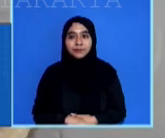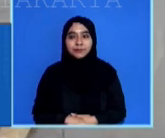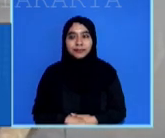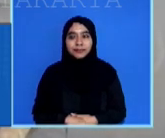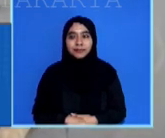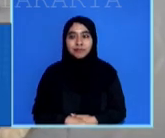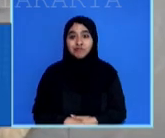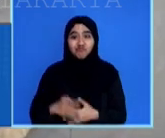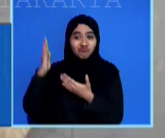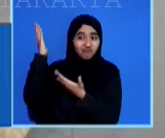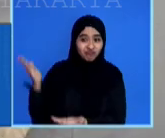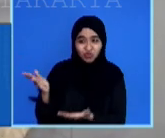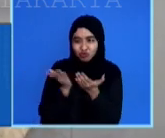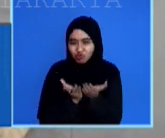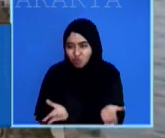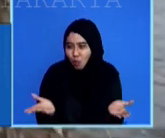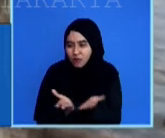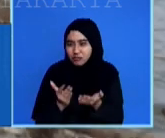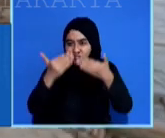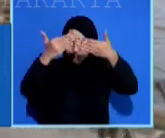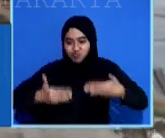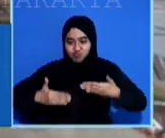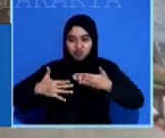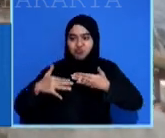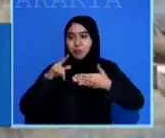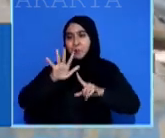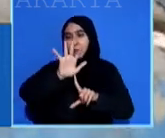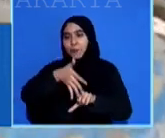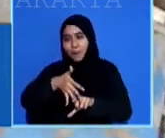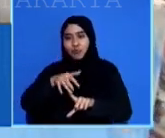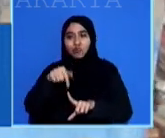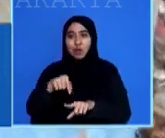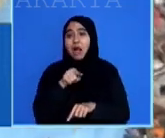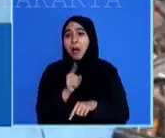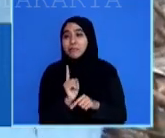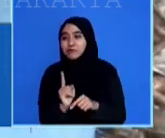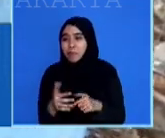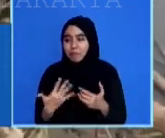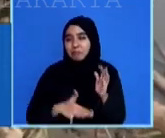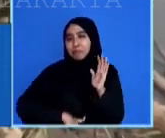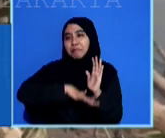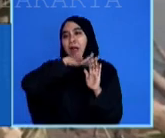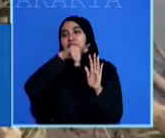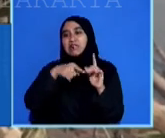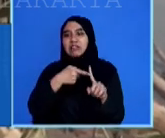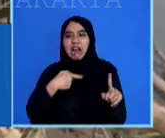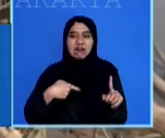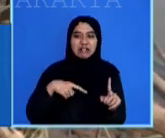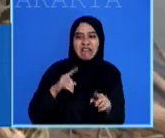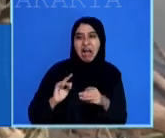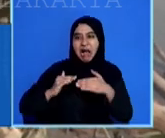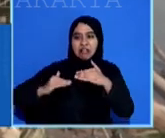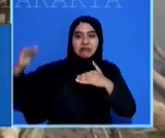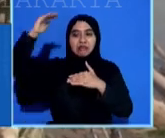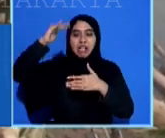Inilah kondisi di kawasan Bendung Gerak Mejing Bantul pasca terjadi banjir kiriman dari hulu pada Rabu malam. Banjir Sungai Winongo yang